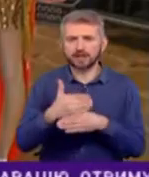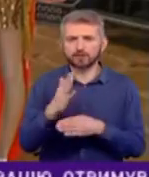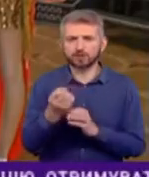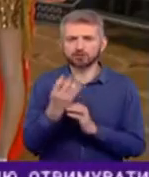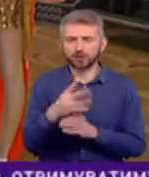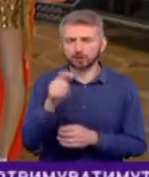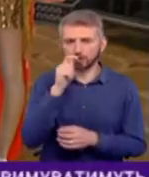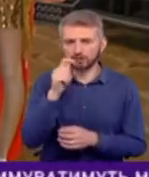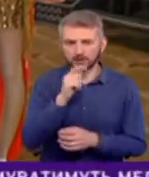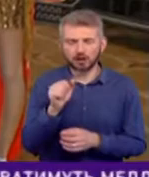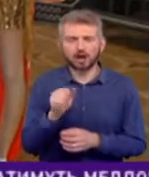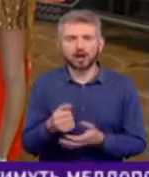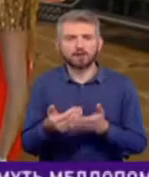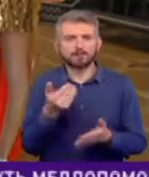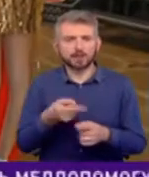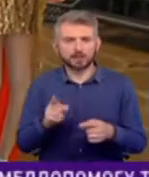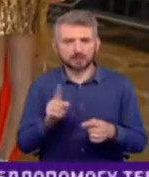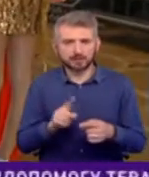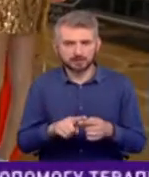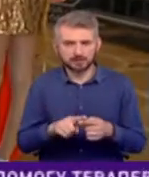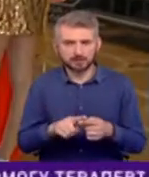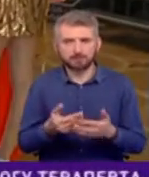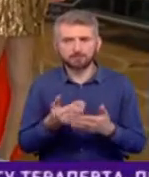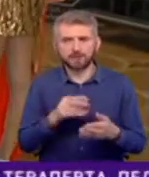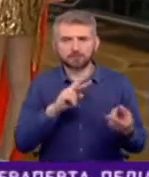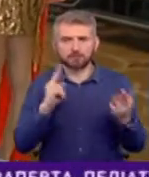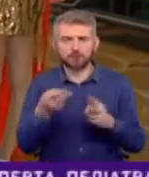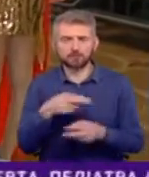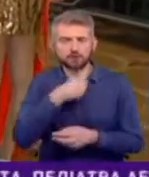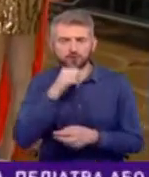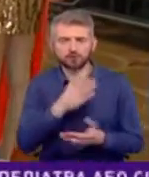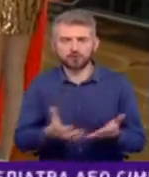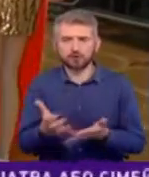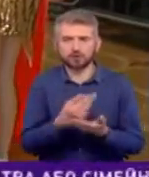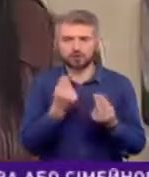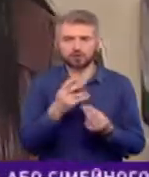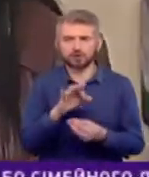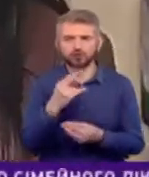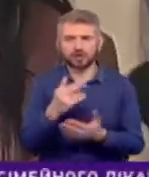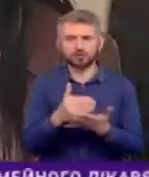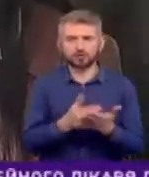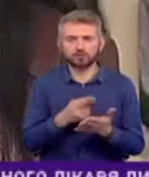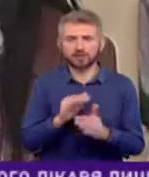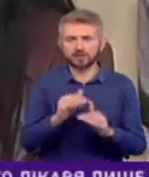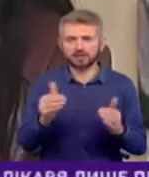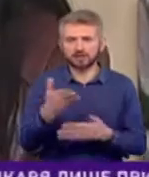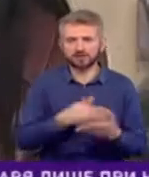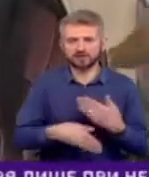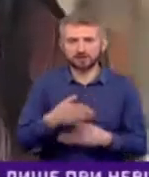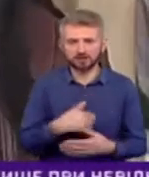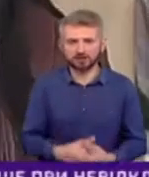14 квітня, а напередодні під час балу для дорослих збиратимуть кошти на соціальні програми для дітей з особливими